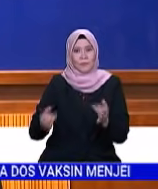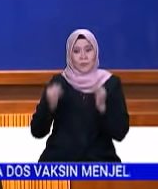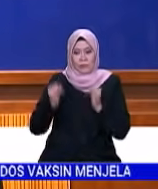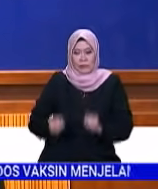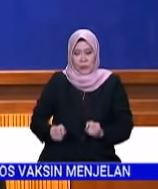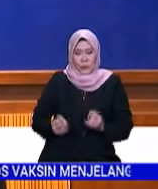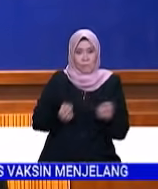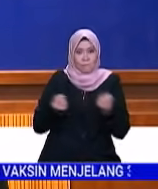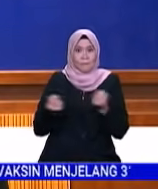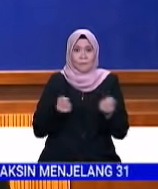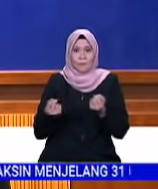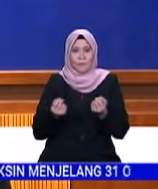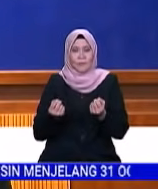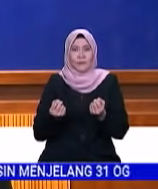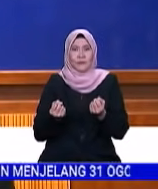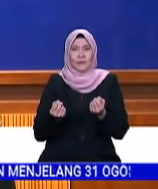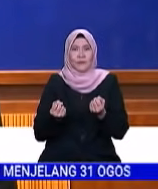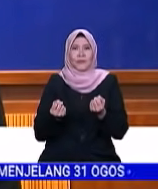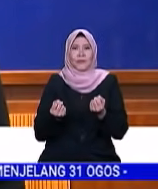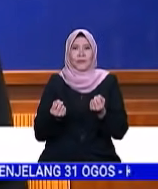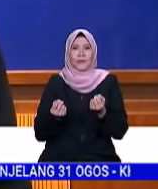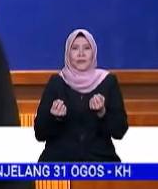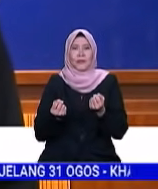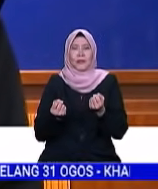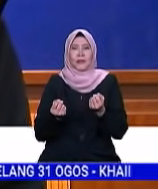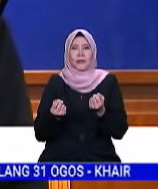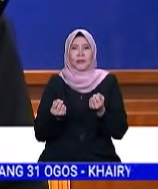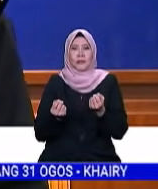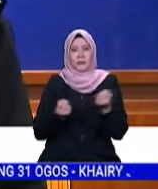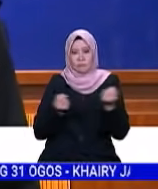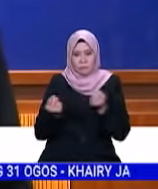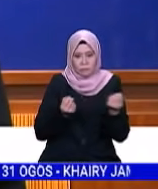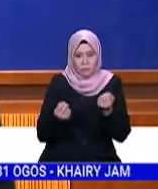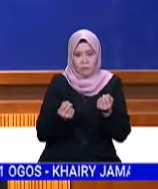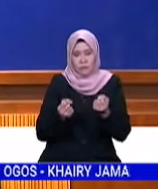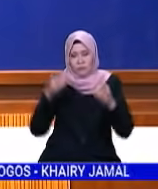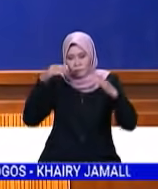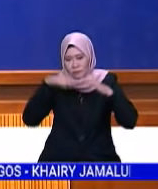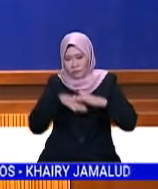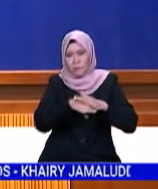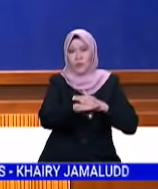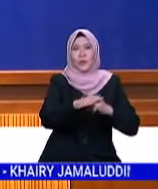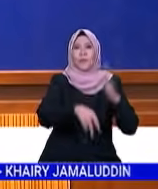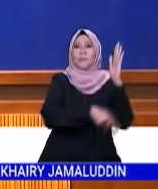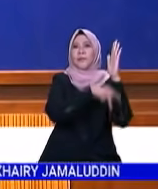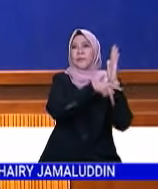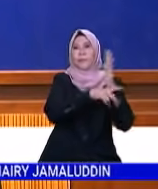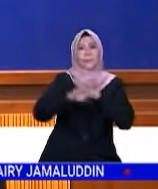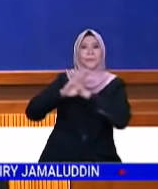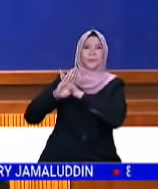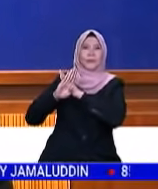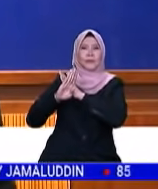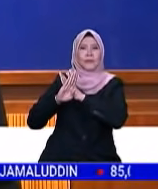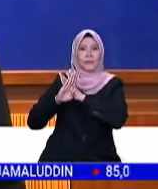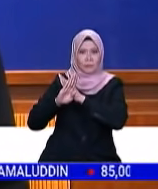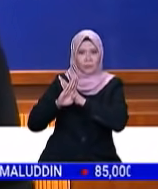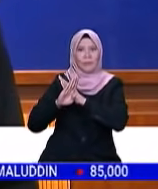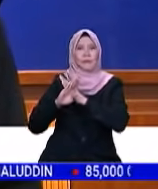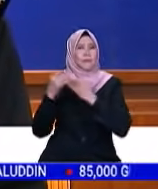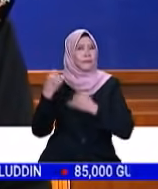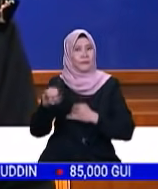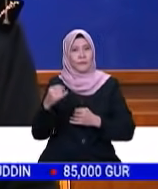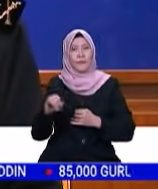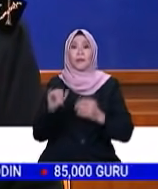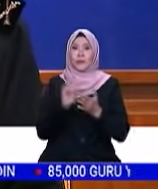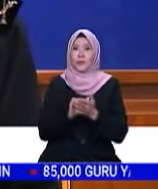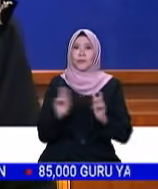persorangan atau individu-individu daripada masuk ke Parlimen. Itu asas